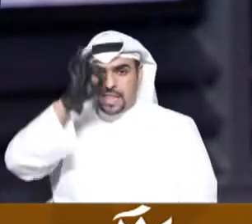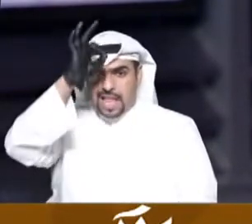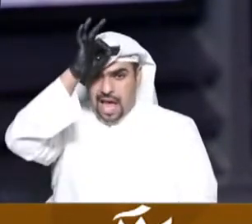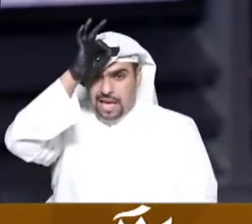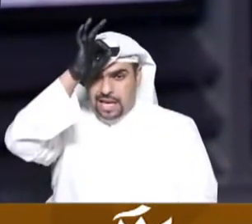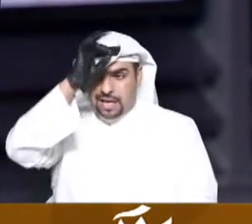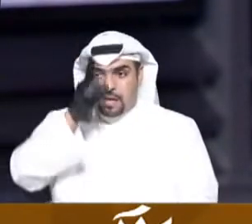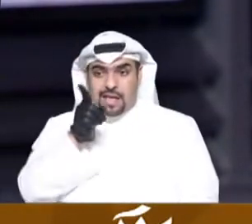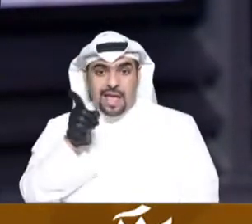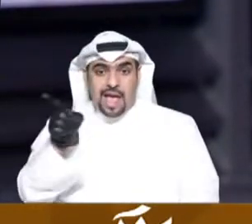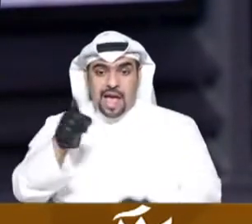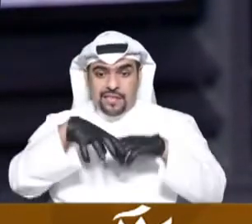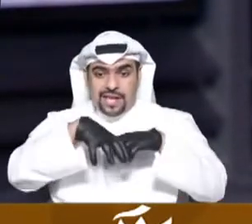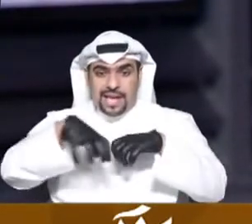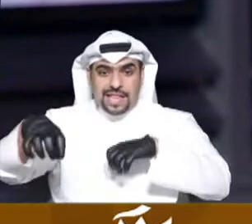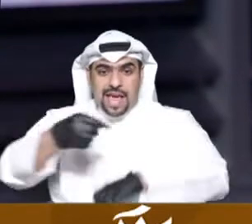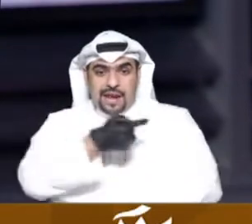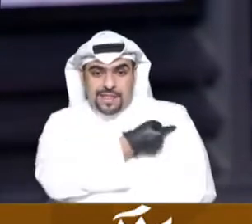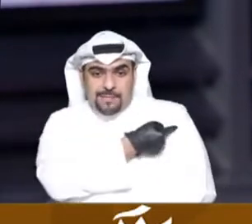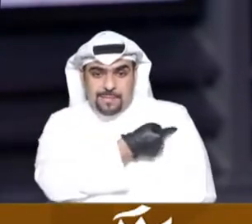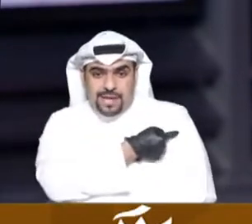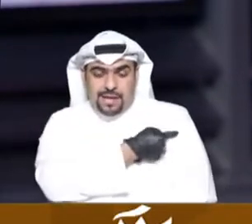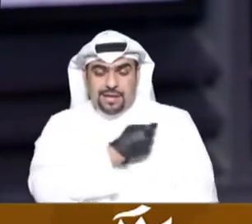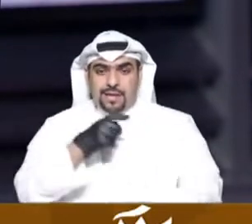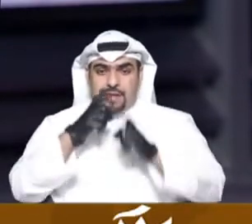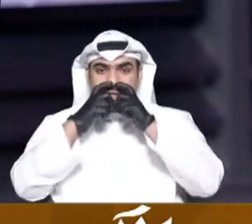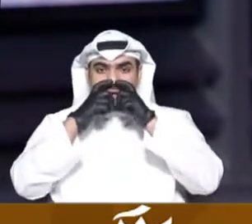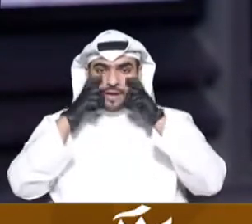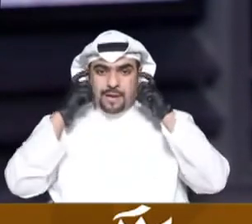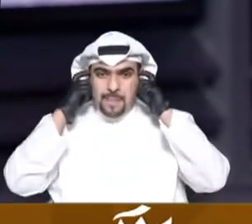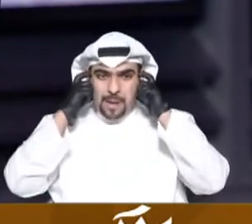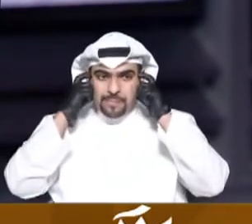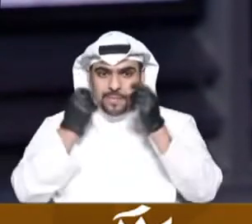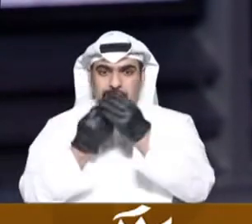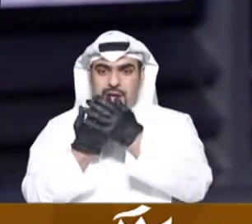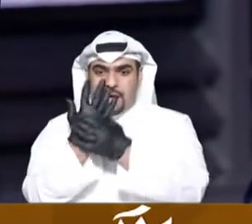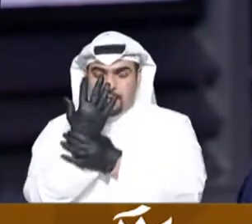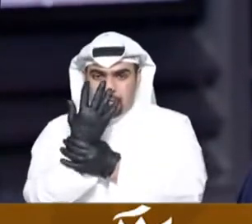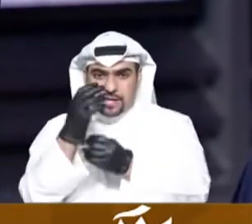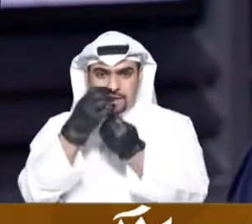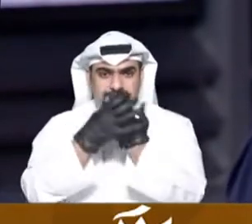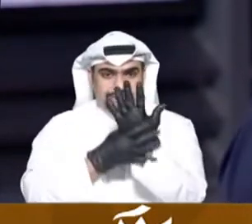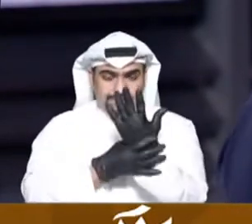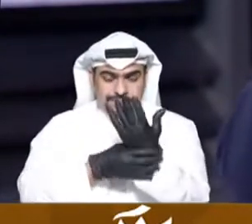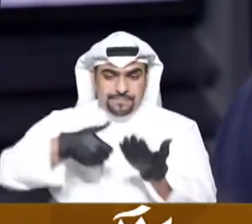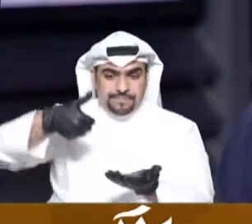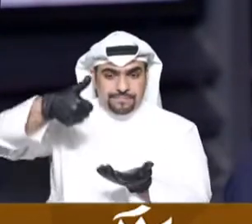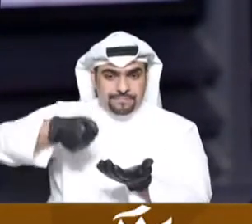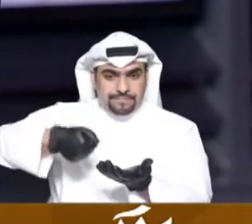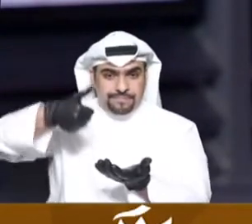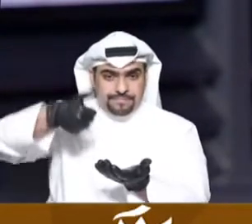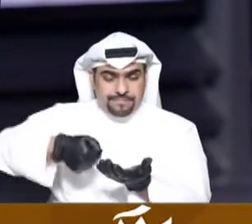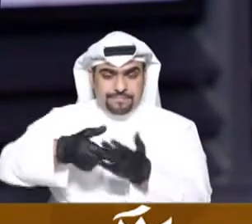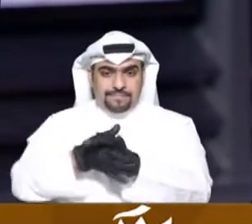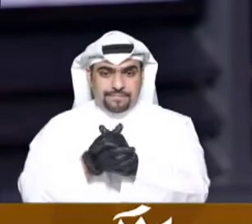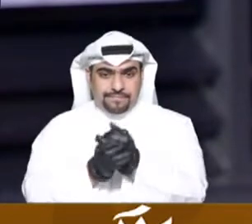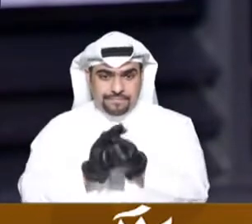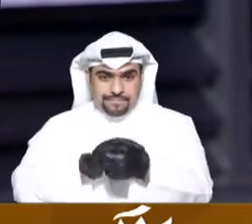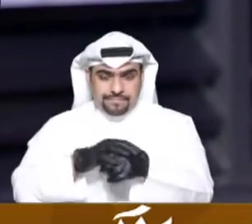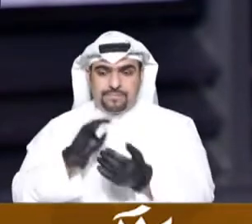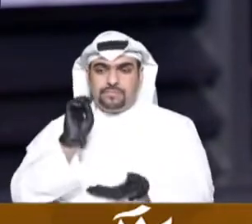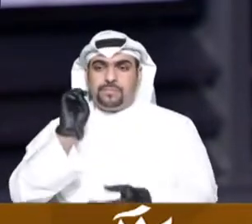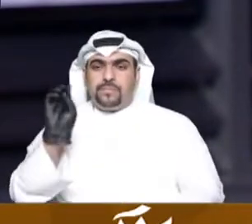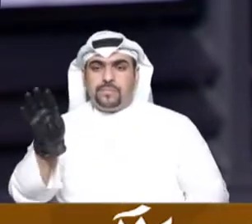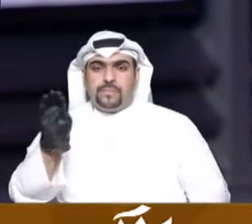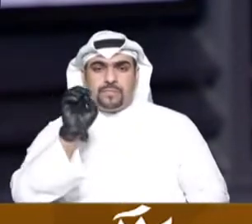هي تتم توفير كل مستلزمات من كمامات، قفازات، معقمات حق جميع القوة اللي متواجده في جيب الشيوخ، المتواجده في المهبول، المتواجده في